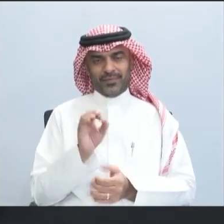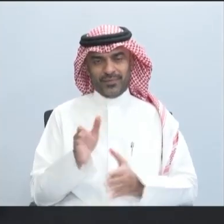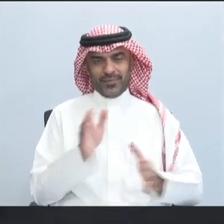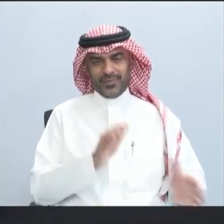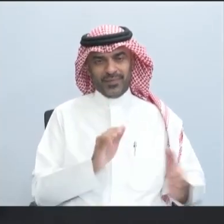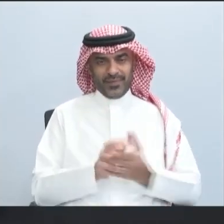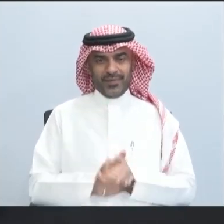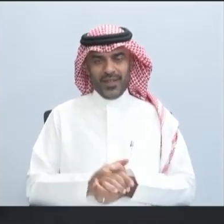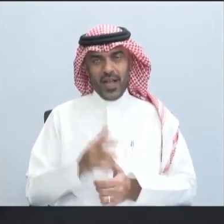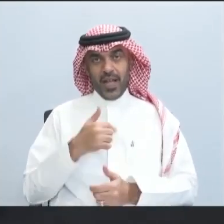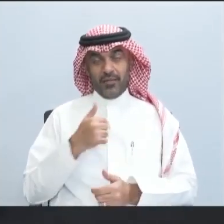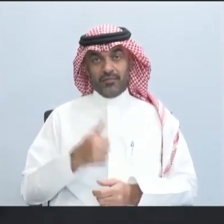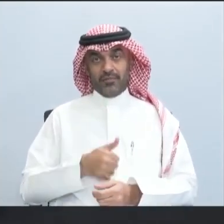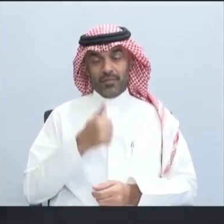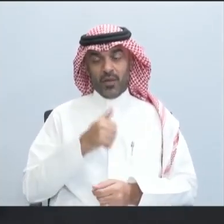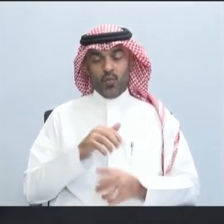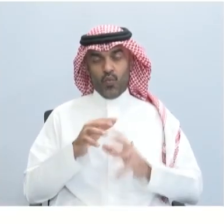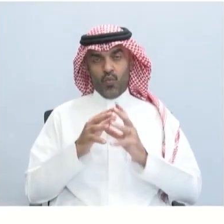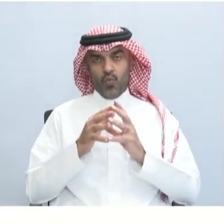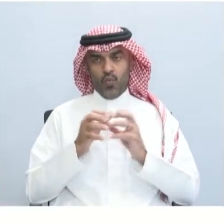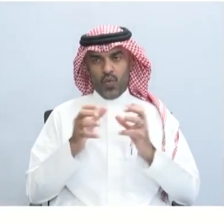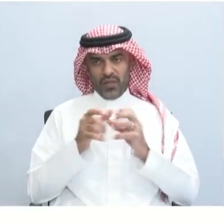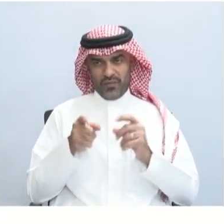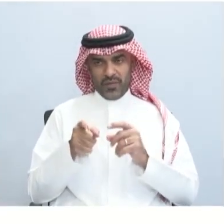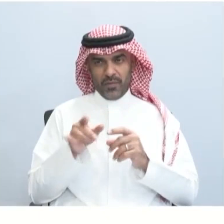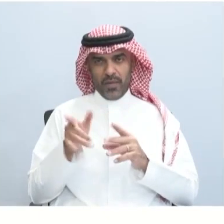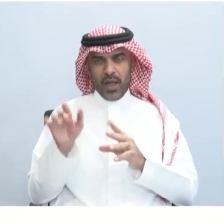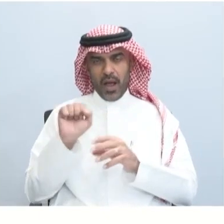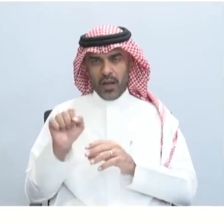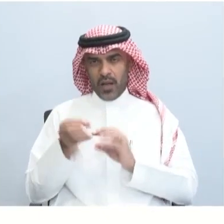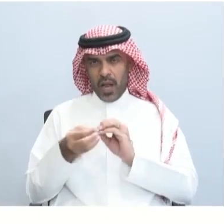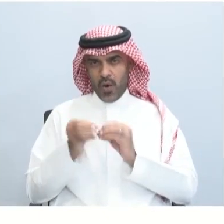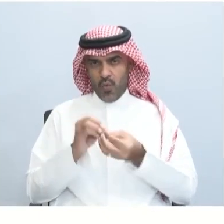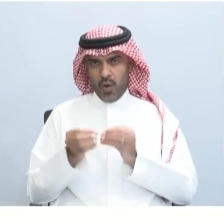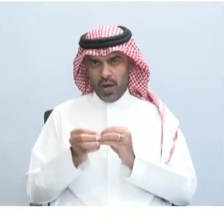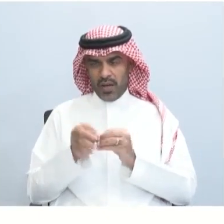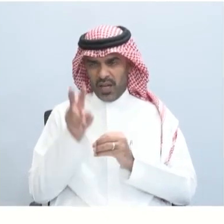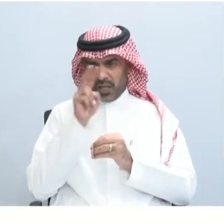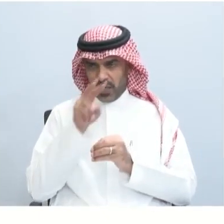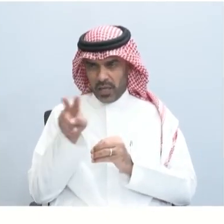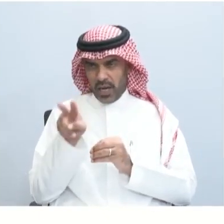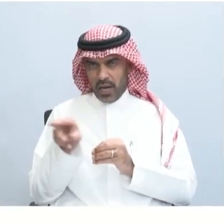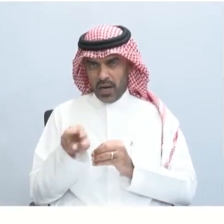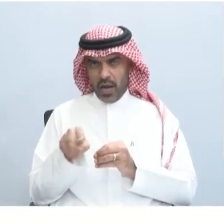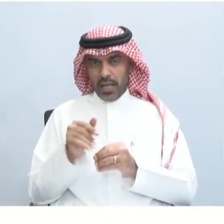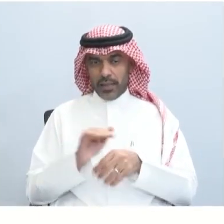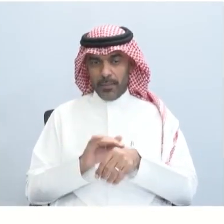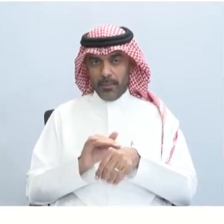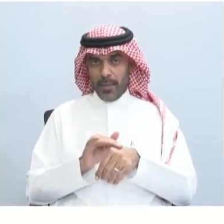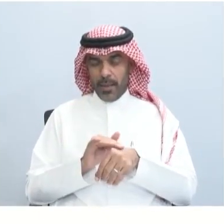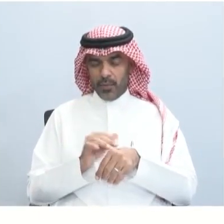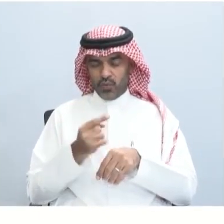اذا نستطيع وصفها من خلال الوانها اشكالها حتى الملمس